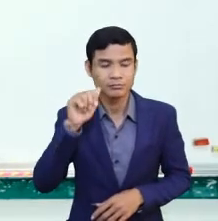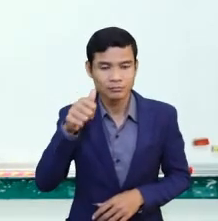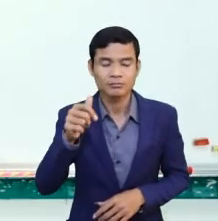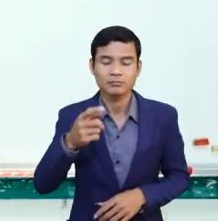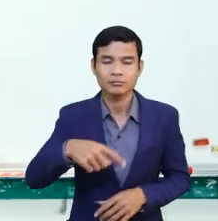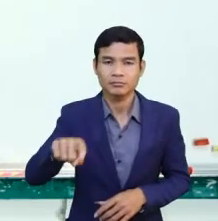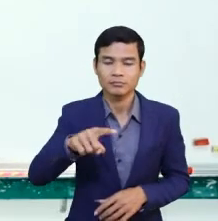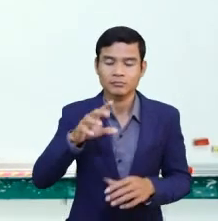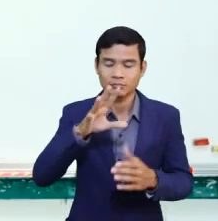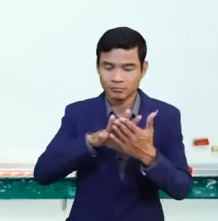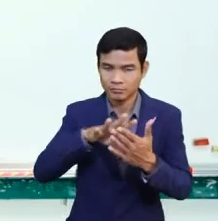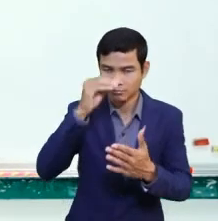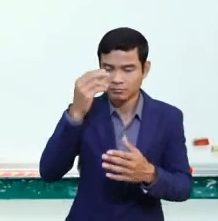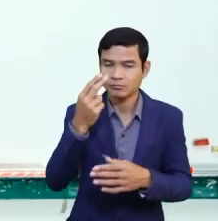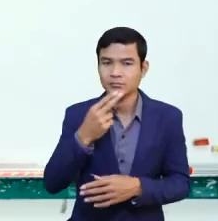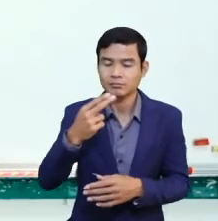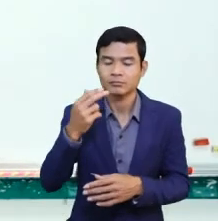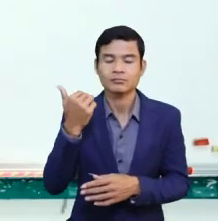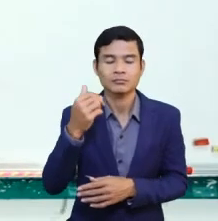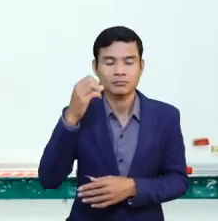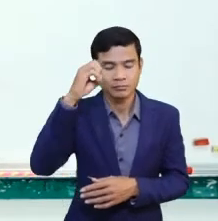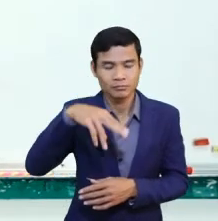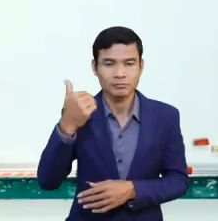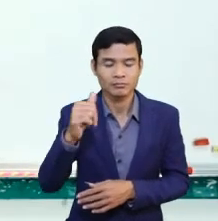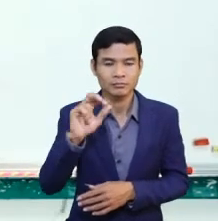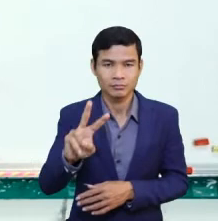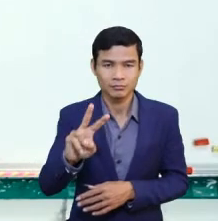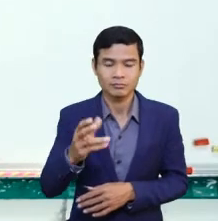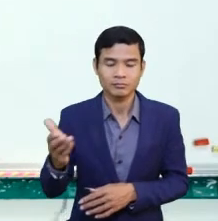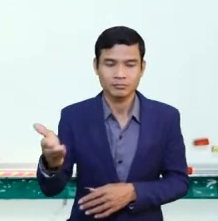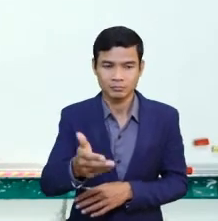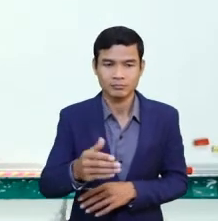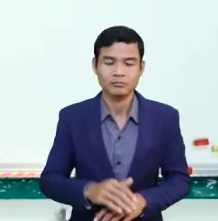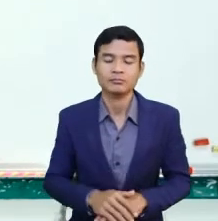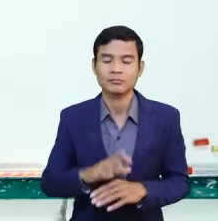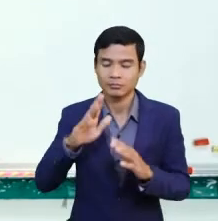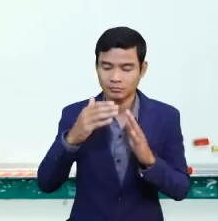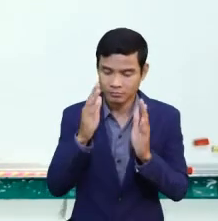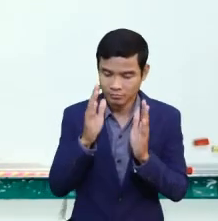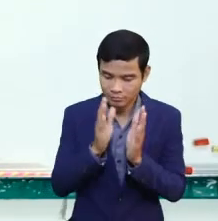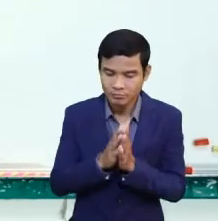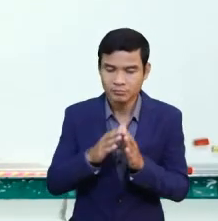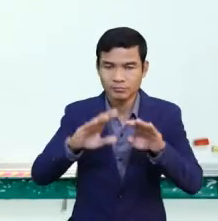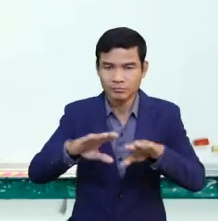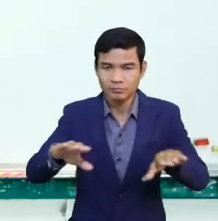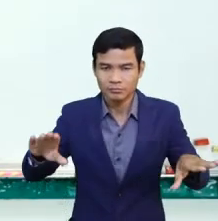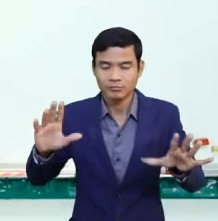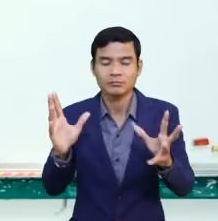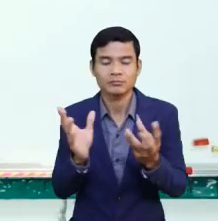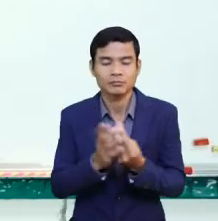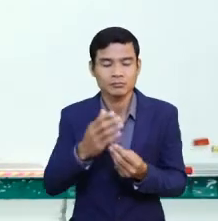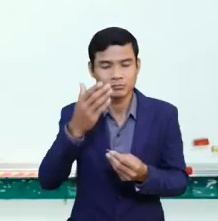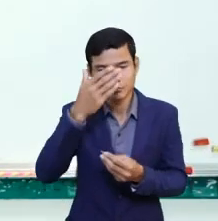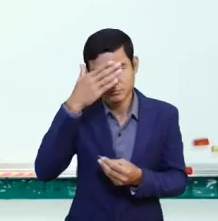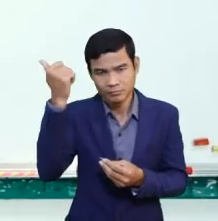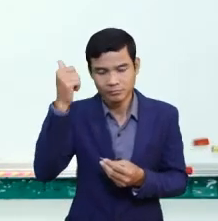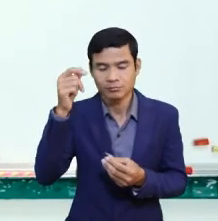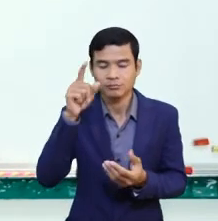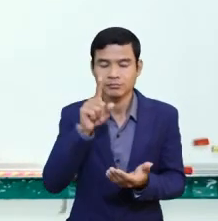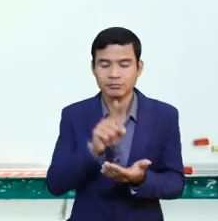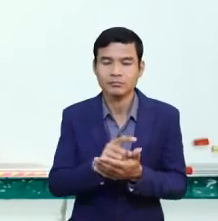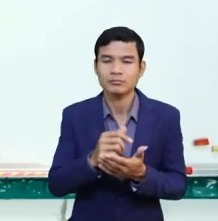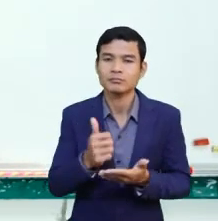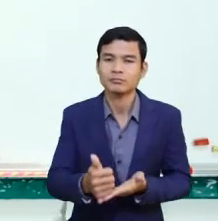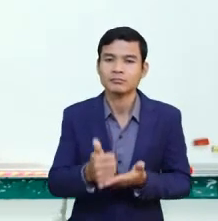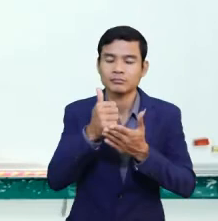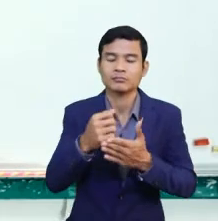dân trở riêng âm nán thay tỷ pì nè con cha con tặng ọc nè cha con complex cha con trở chui